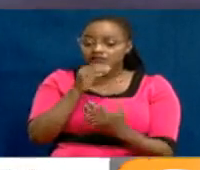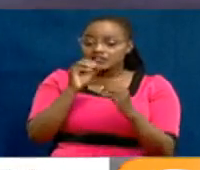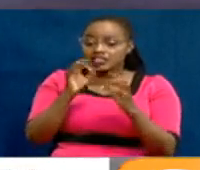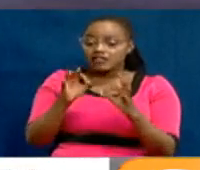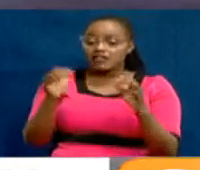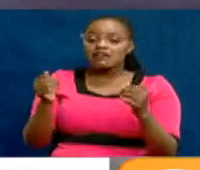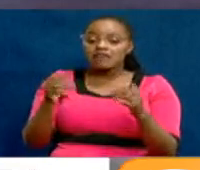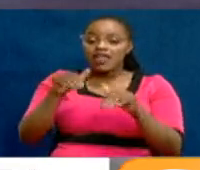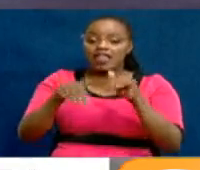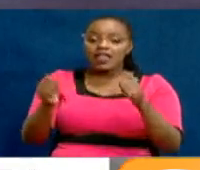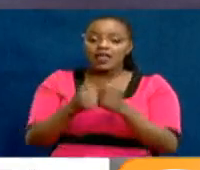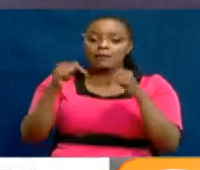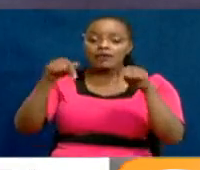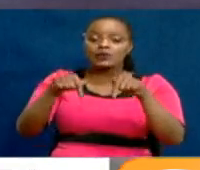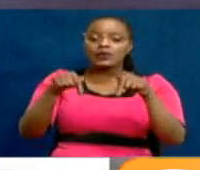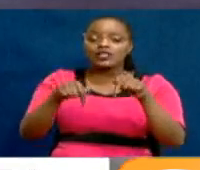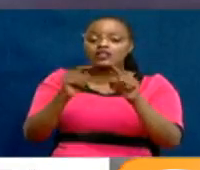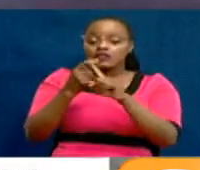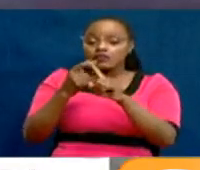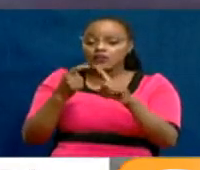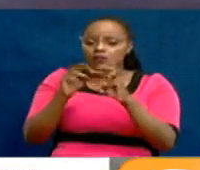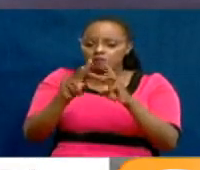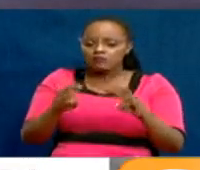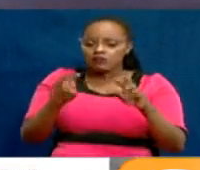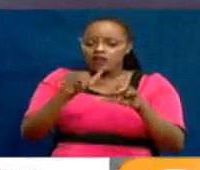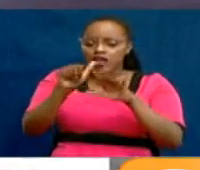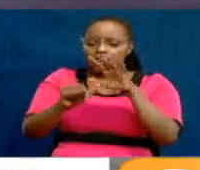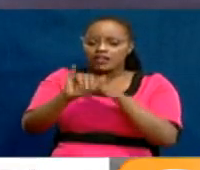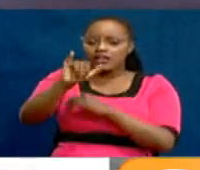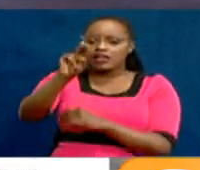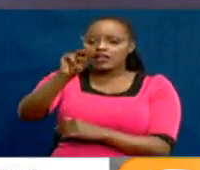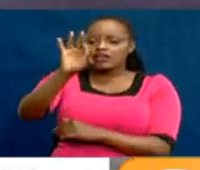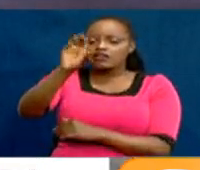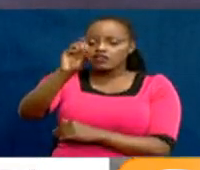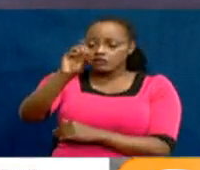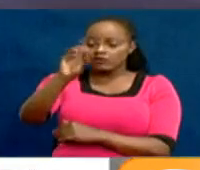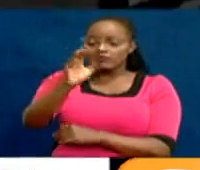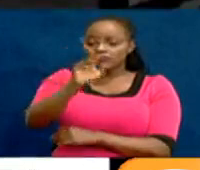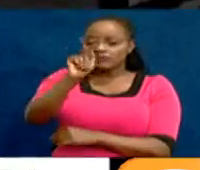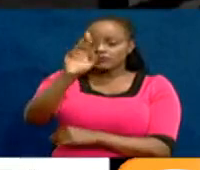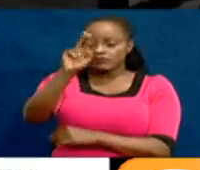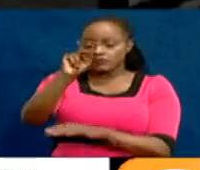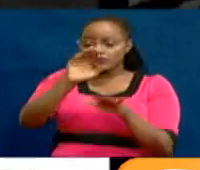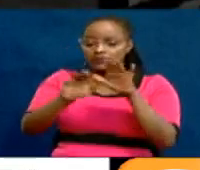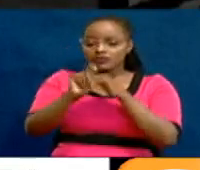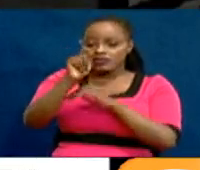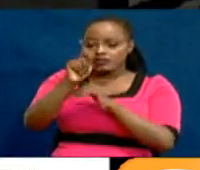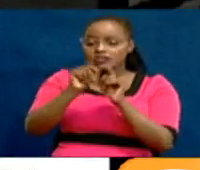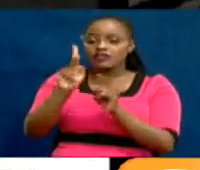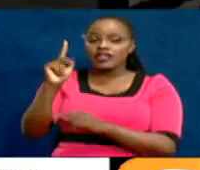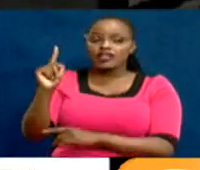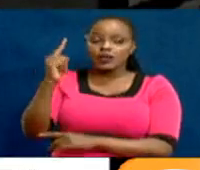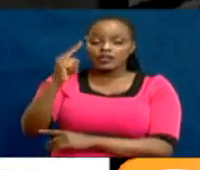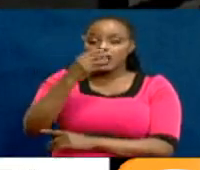iwapo uchaguzi ungefanyika leo. Hii ni kulingana na utafiti wa kampuni ya Infotrak. Kulingana na utafiti huo, naibu rais ambaye ni mgombea wa Kenya